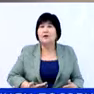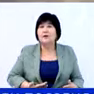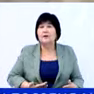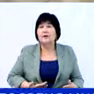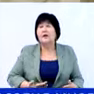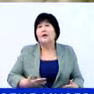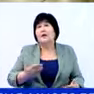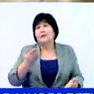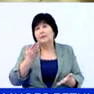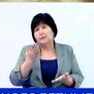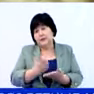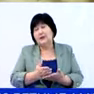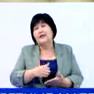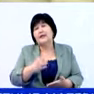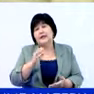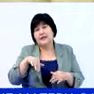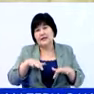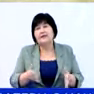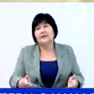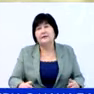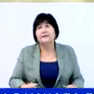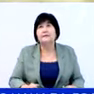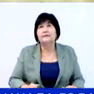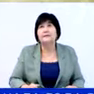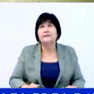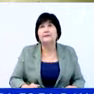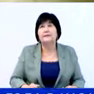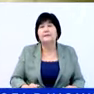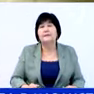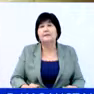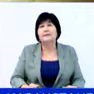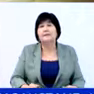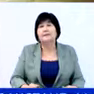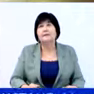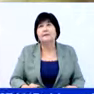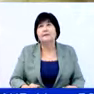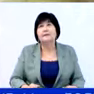был, есть и будет. Кристина Алмасқызы, Досхан Сатпай, телеканал «Кызылорда».